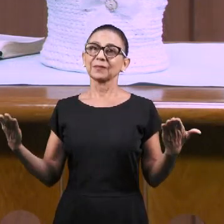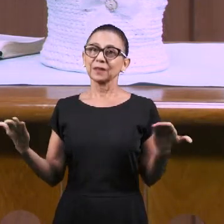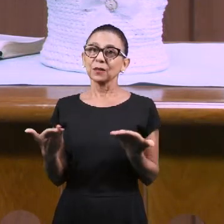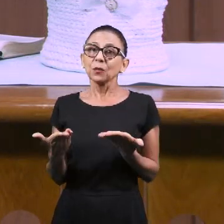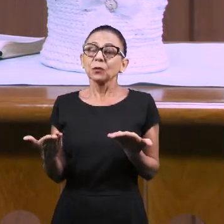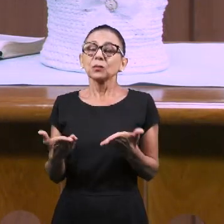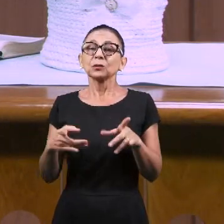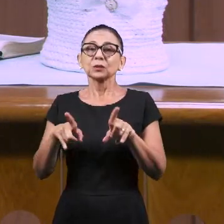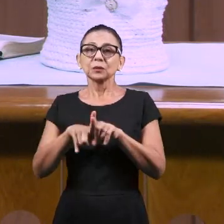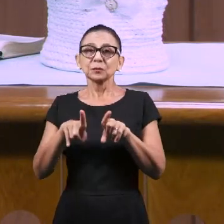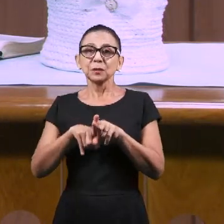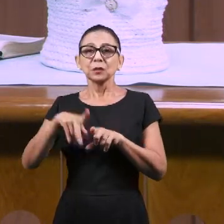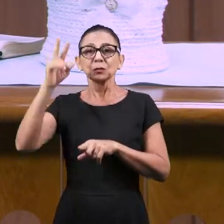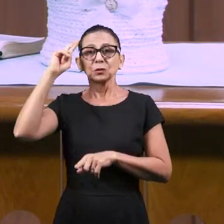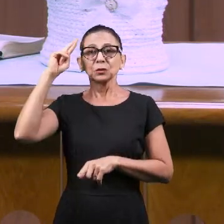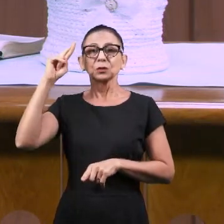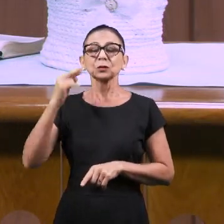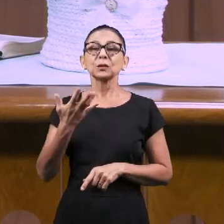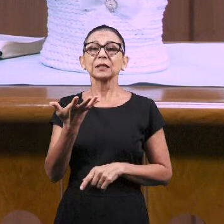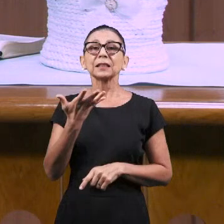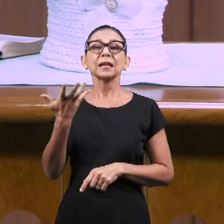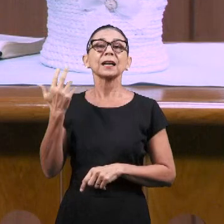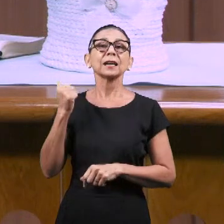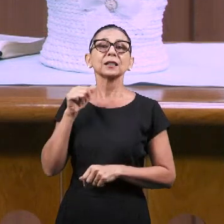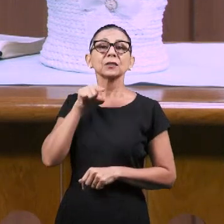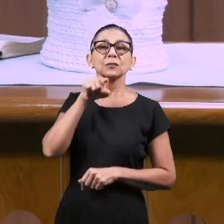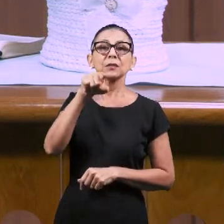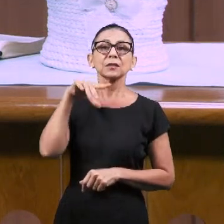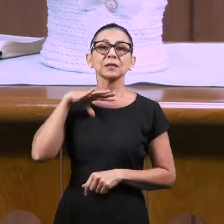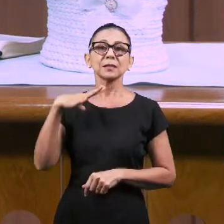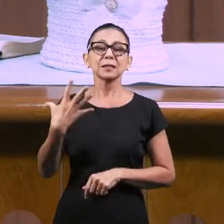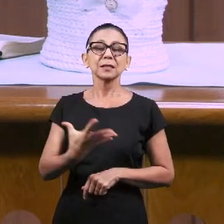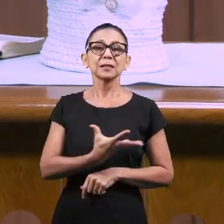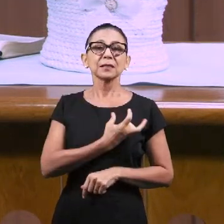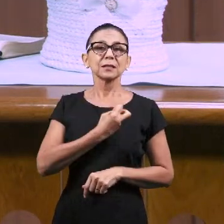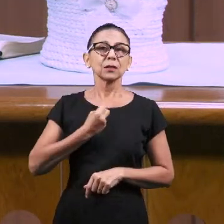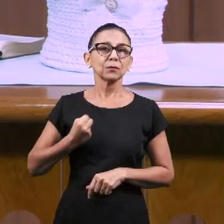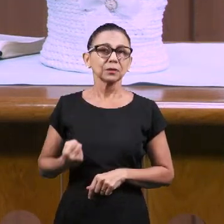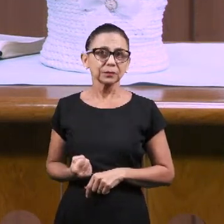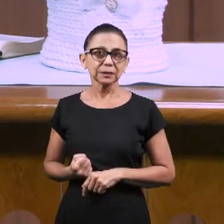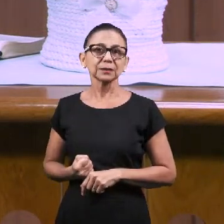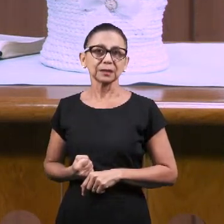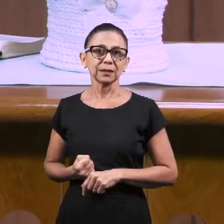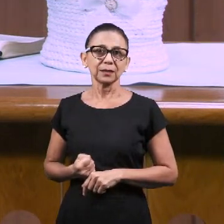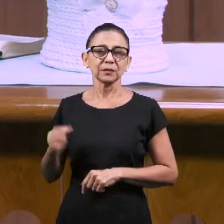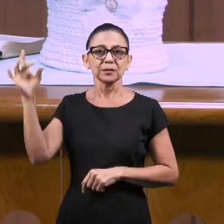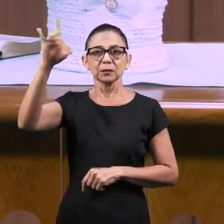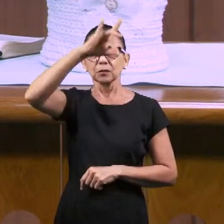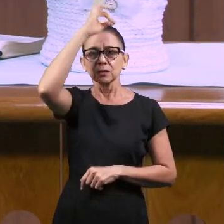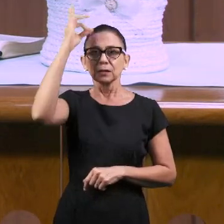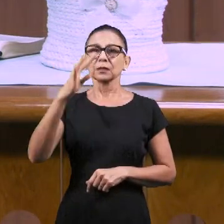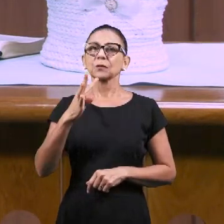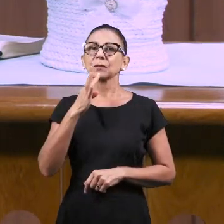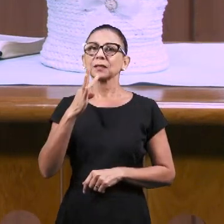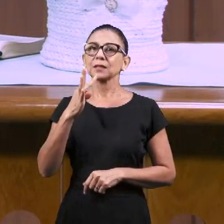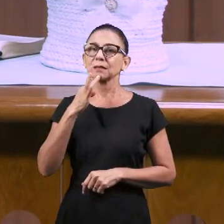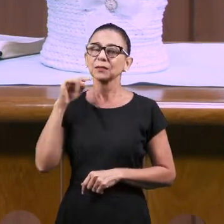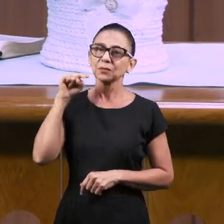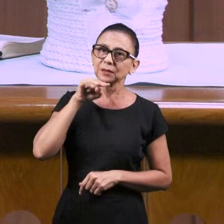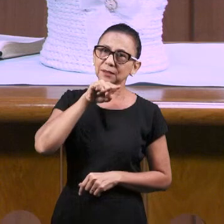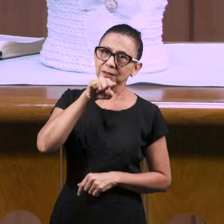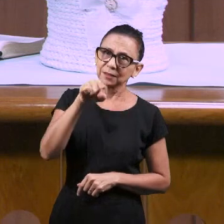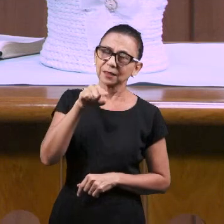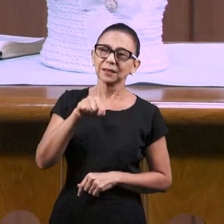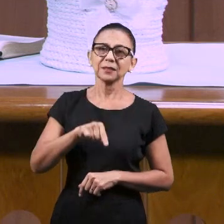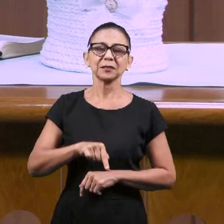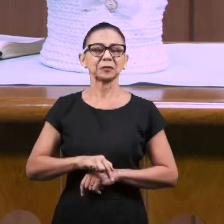Vous allez là-bas. Il veut vous donner une place. Les espions veulent vous connaître, veulent